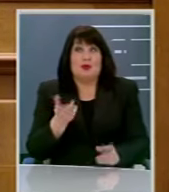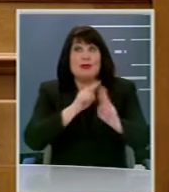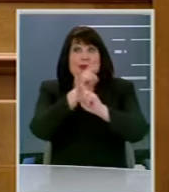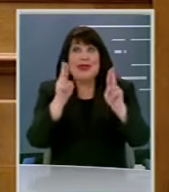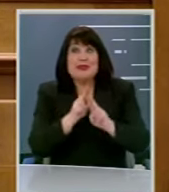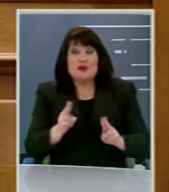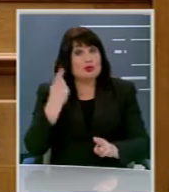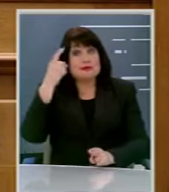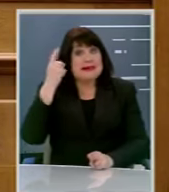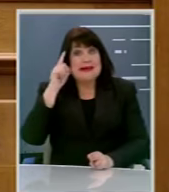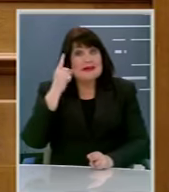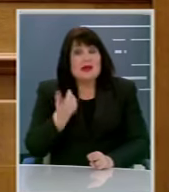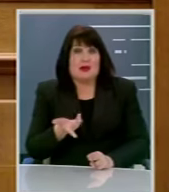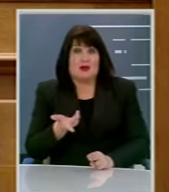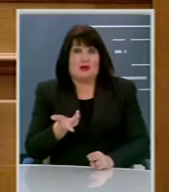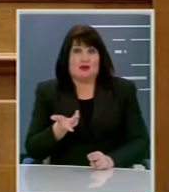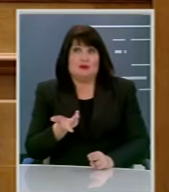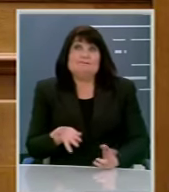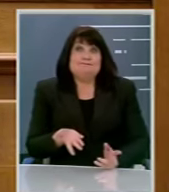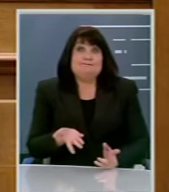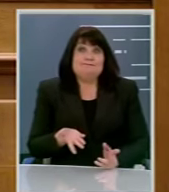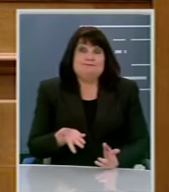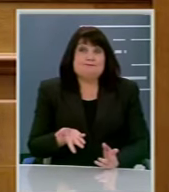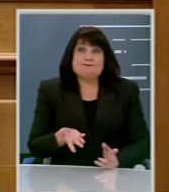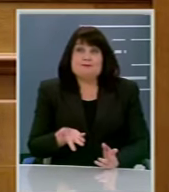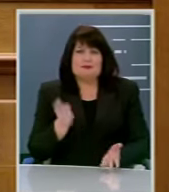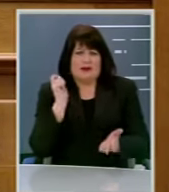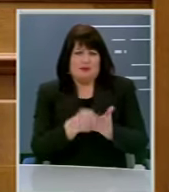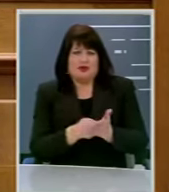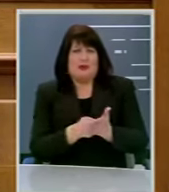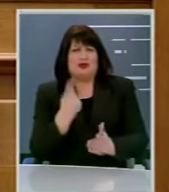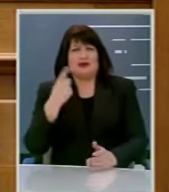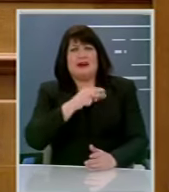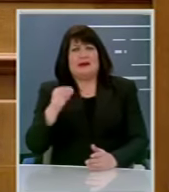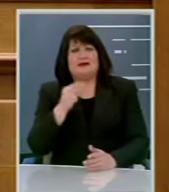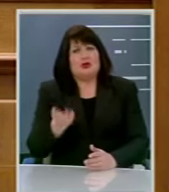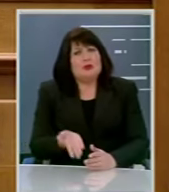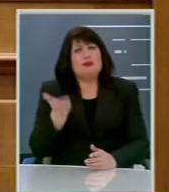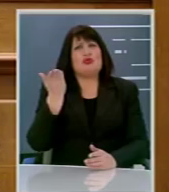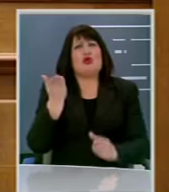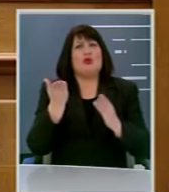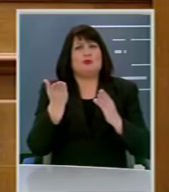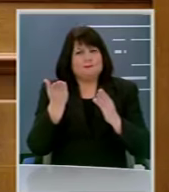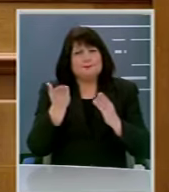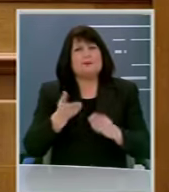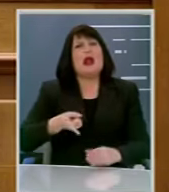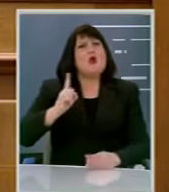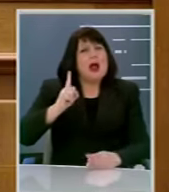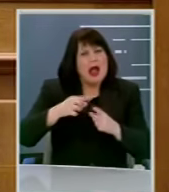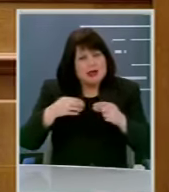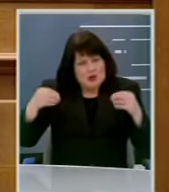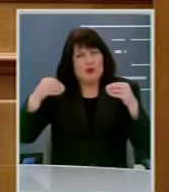στο διεθνή κατάλληλο, στο ξένο εμπόριο. Δεν τα ξέρει. Δεν θα πλήρωνε 1 ευρώ παραπάνω να αγοράσει ελληνικό λουκάνικο αντί να